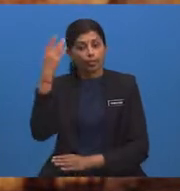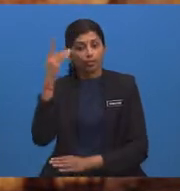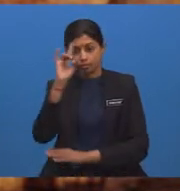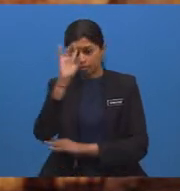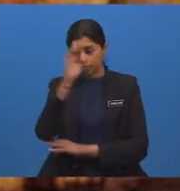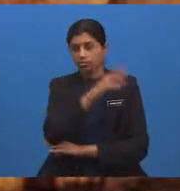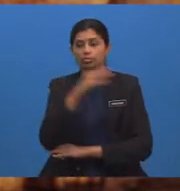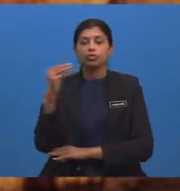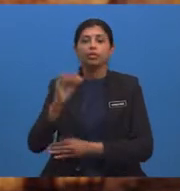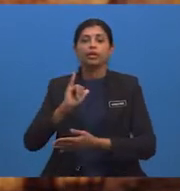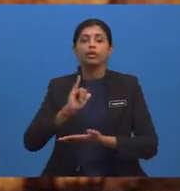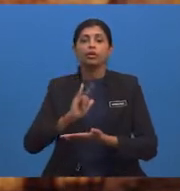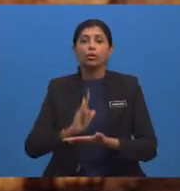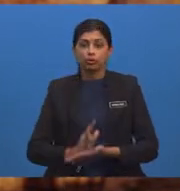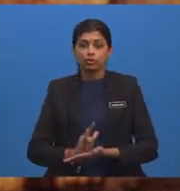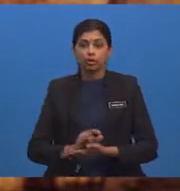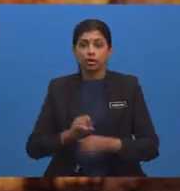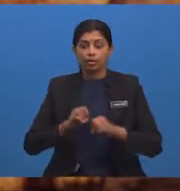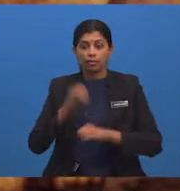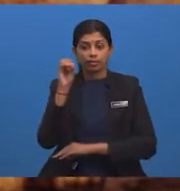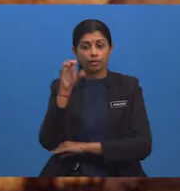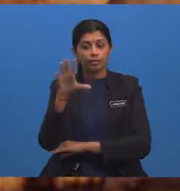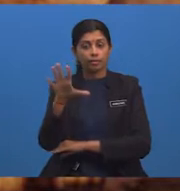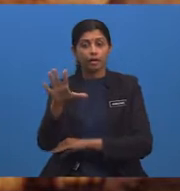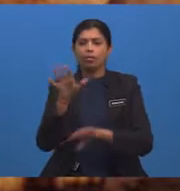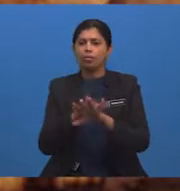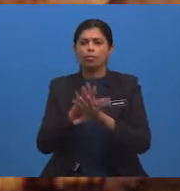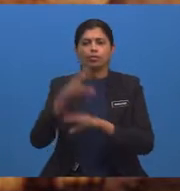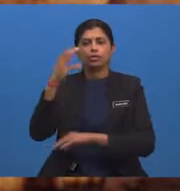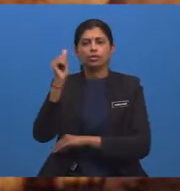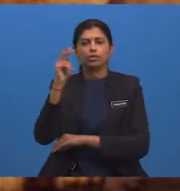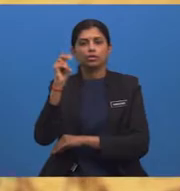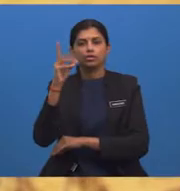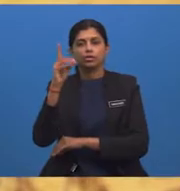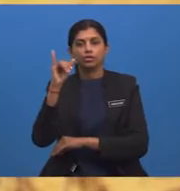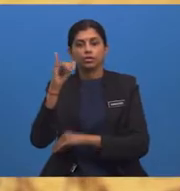Buddha berkembang, banyak candi-candi besar telah dibina.